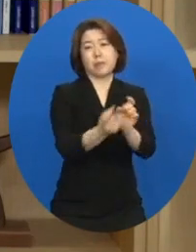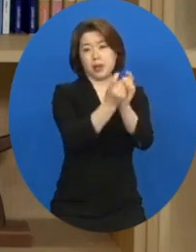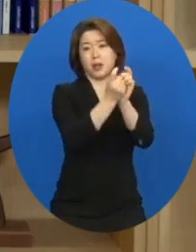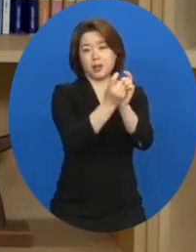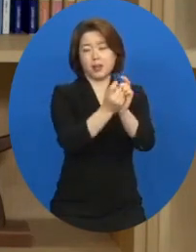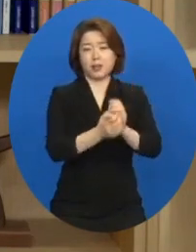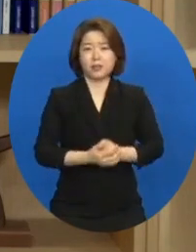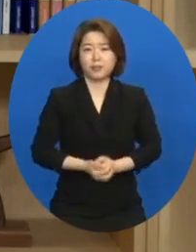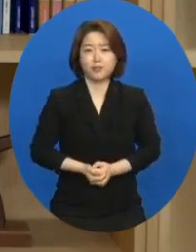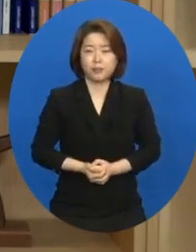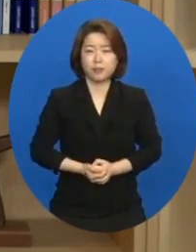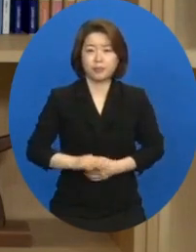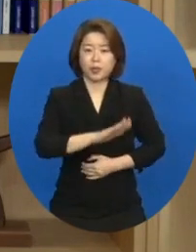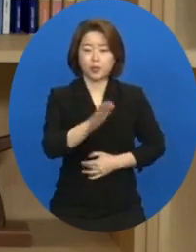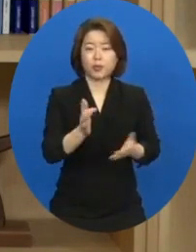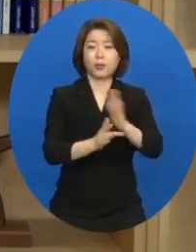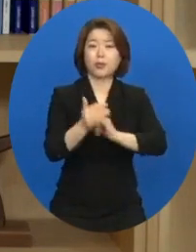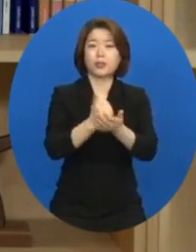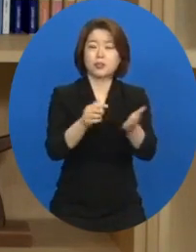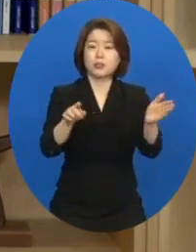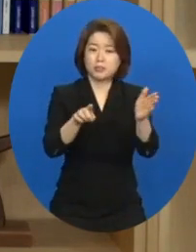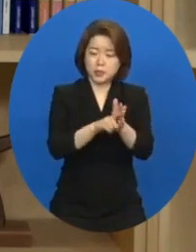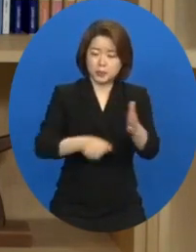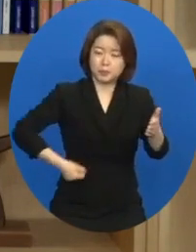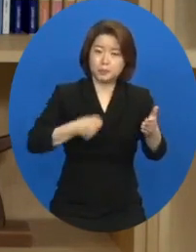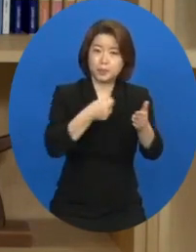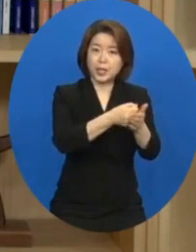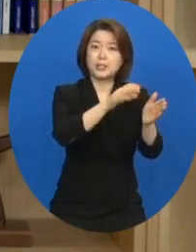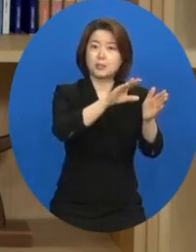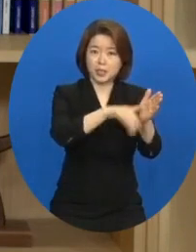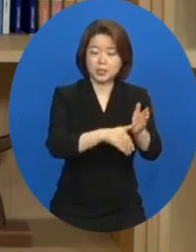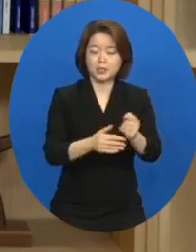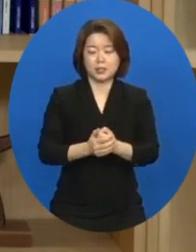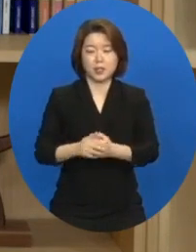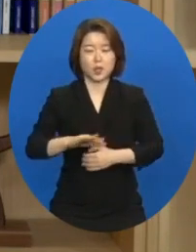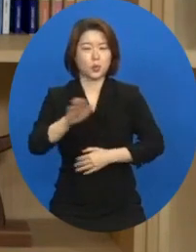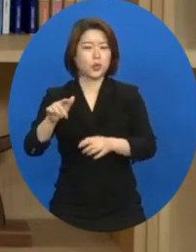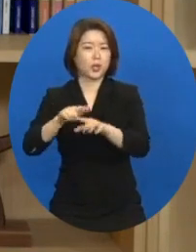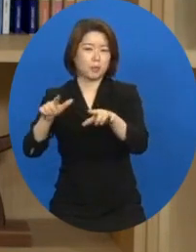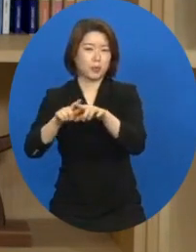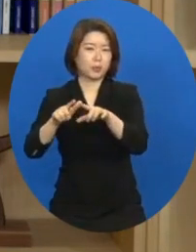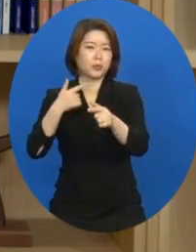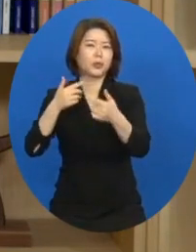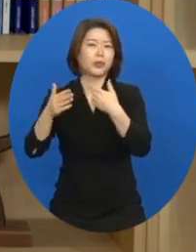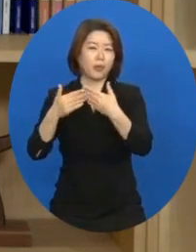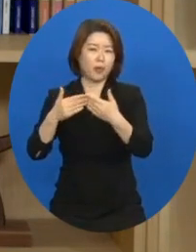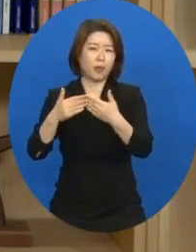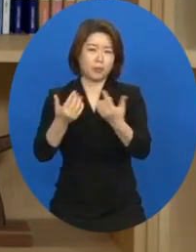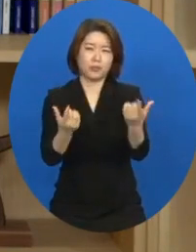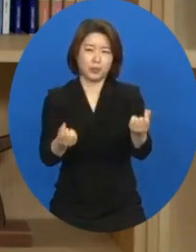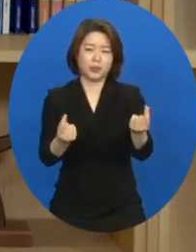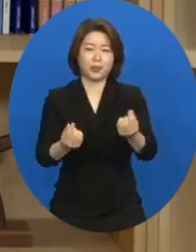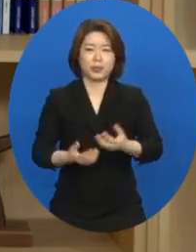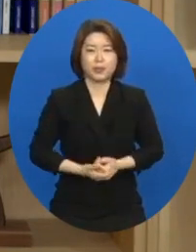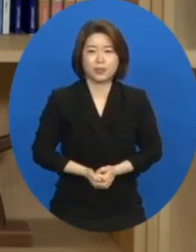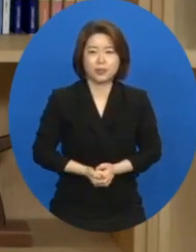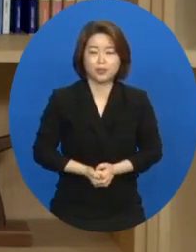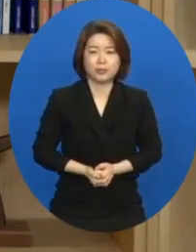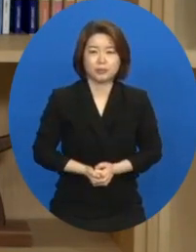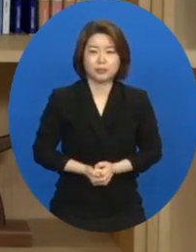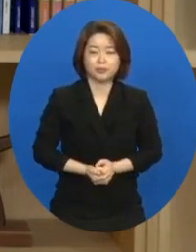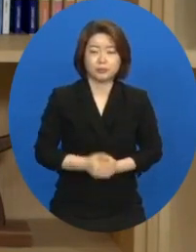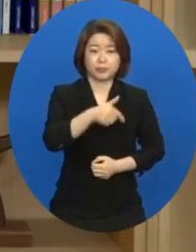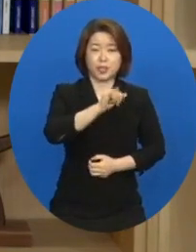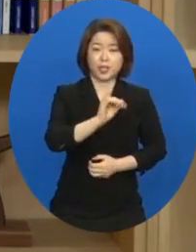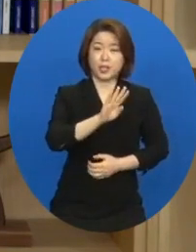우리가 예수님을 믿겠다고 결심 했을 때에 우리가 흔히 겪게 되는 일이기도 합니다 아